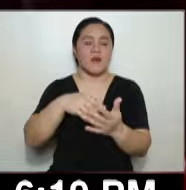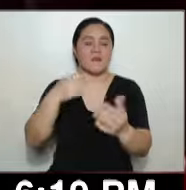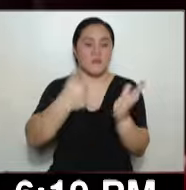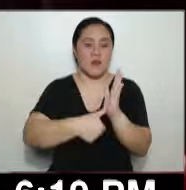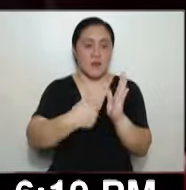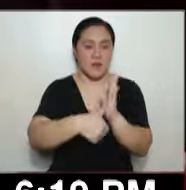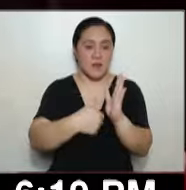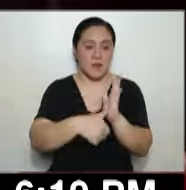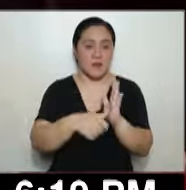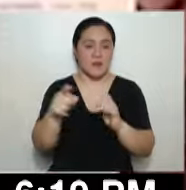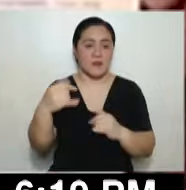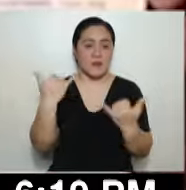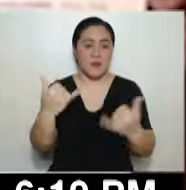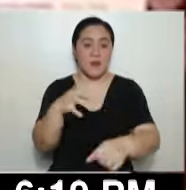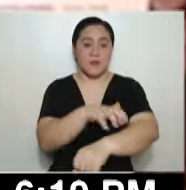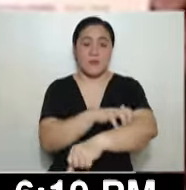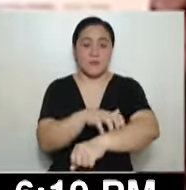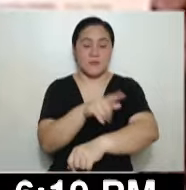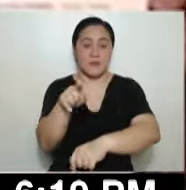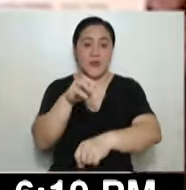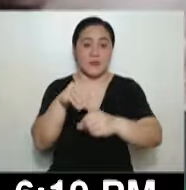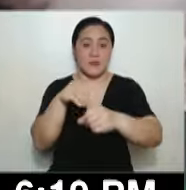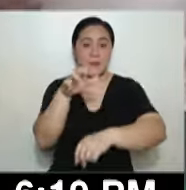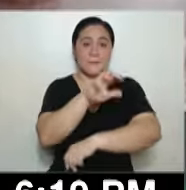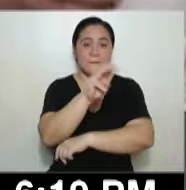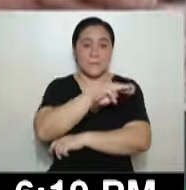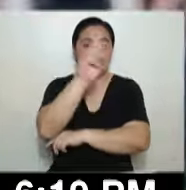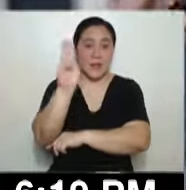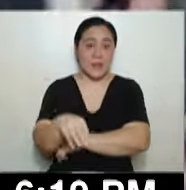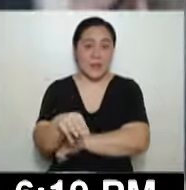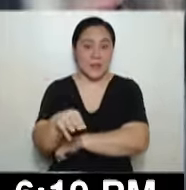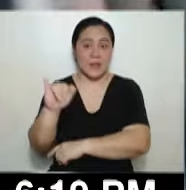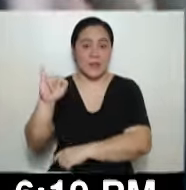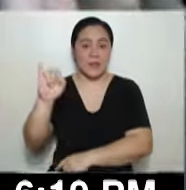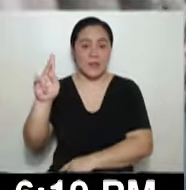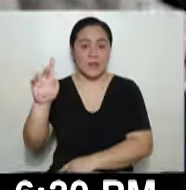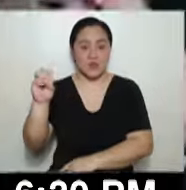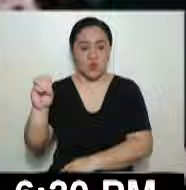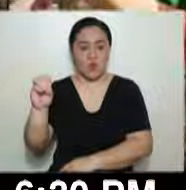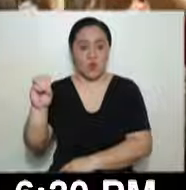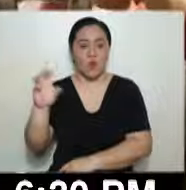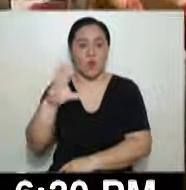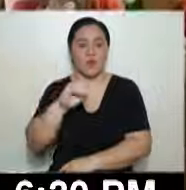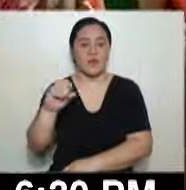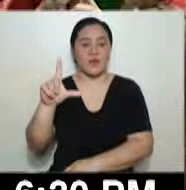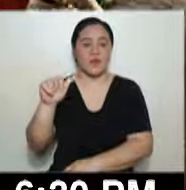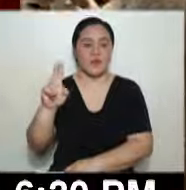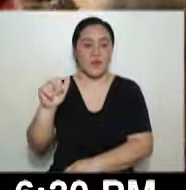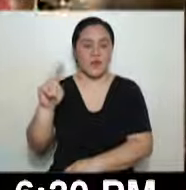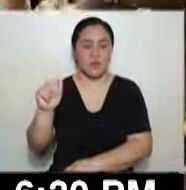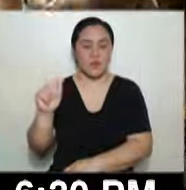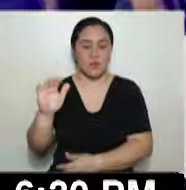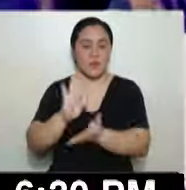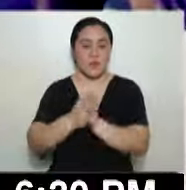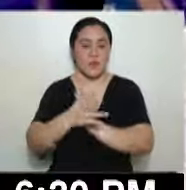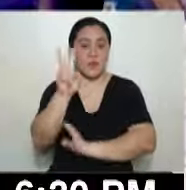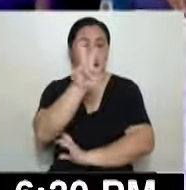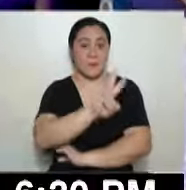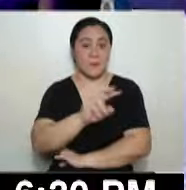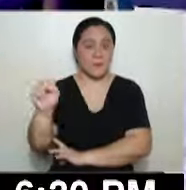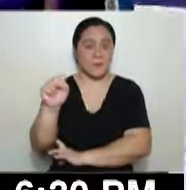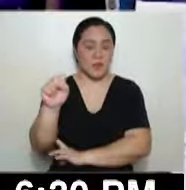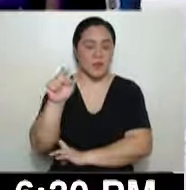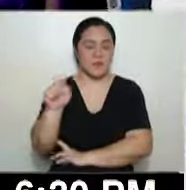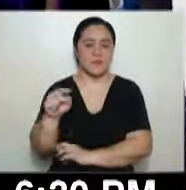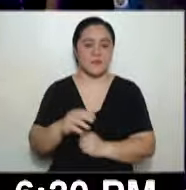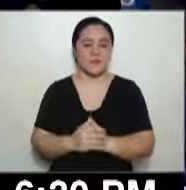Unahin natin sa Maynila, ang dating magkakamping sina Isko Moreno at kasalukuyang Mayor Hani Lacuna ang magiging magkalaban.